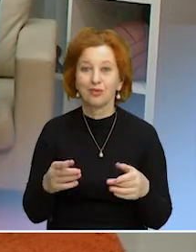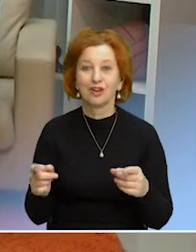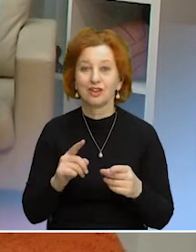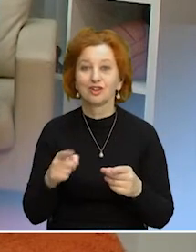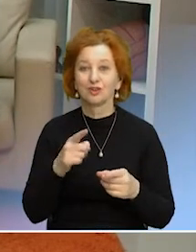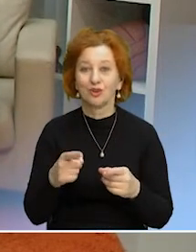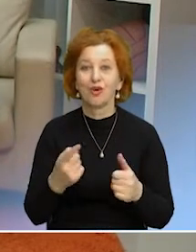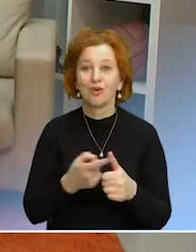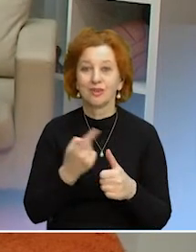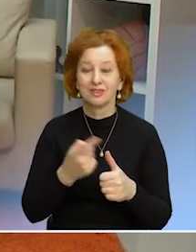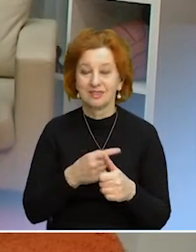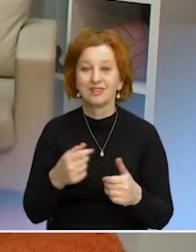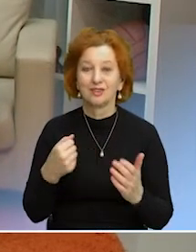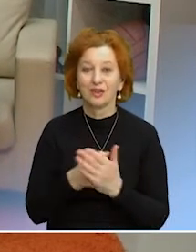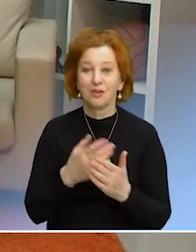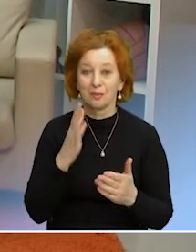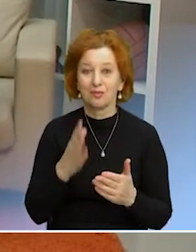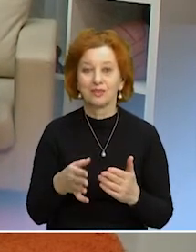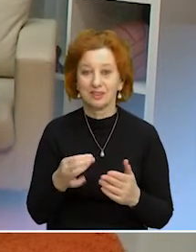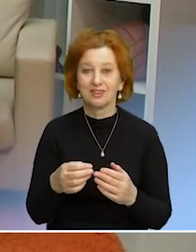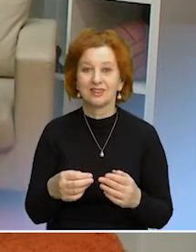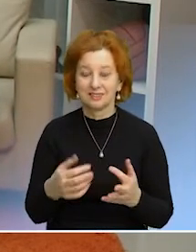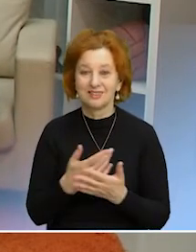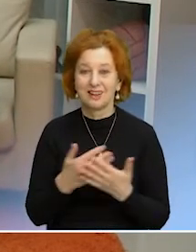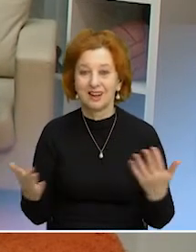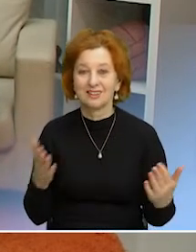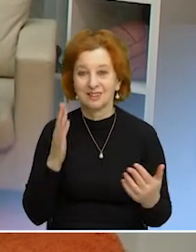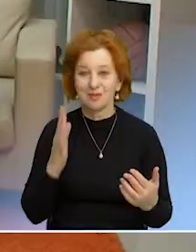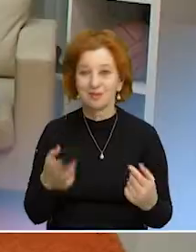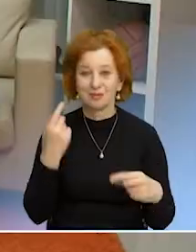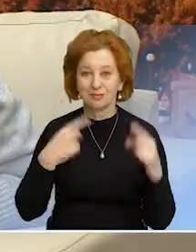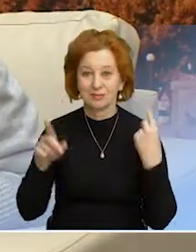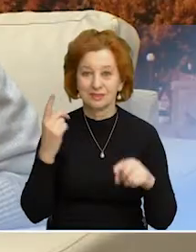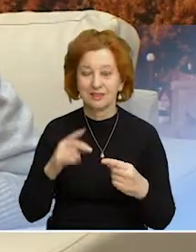А кто взял на себя роль Бабы-Яги? Ну,